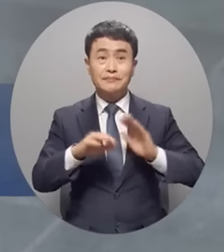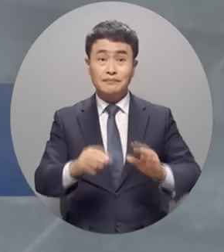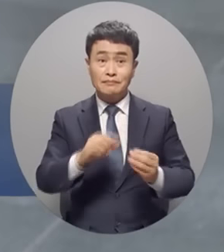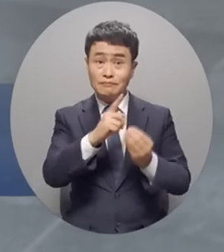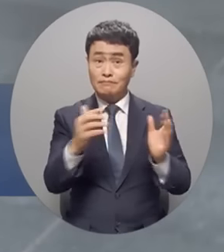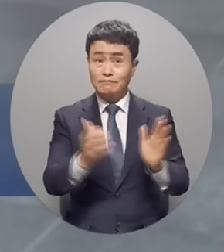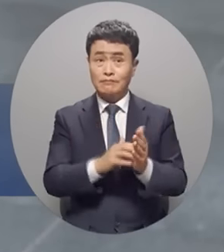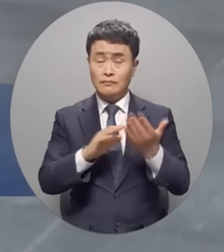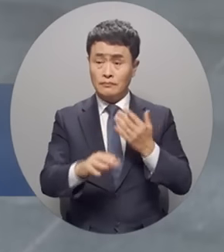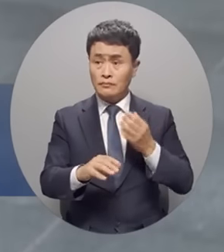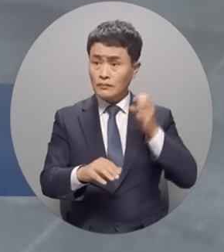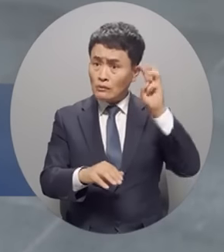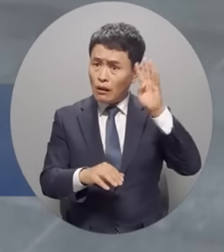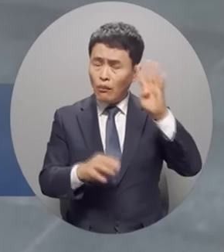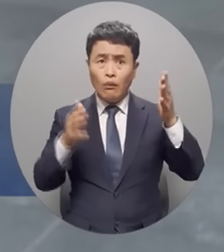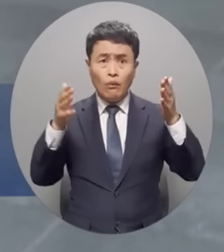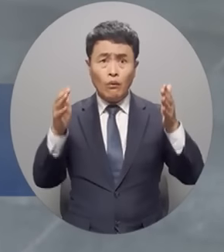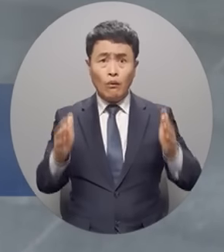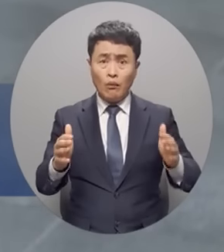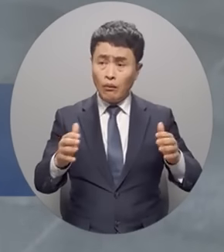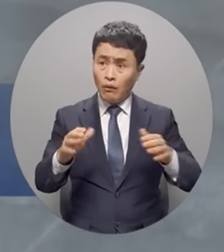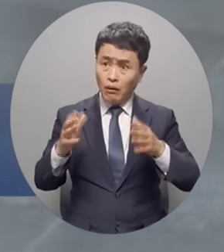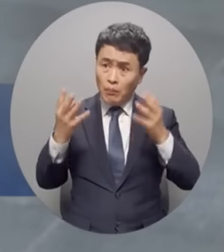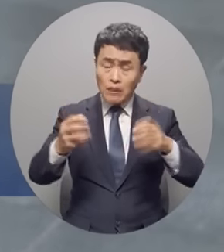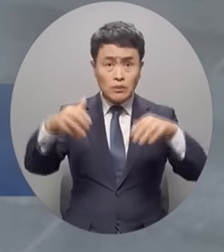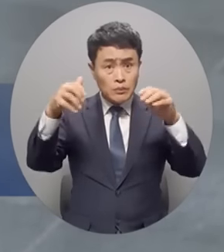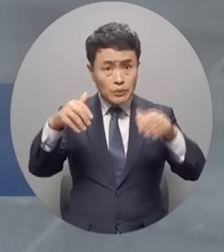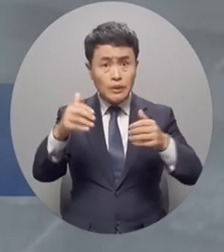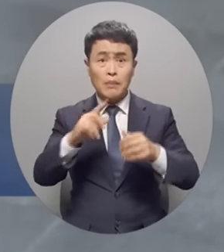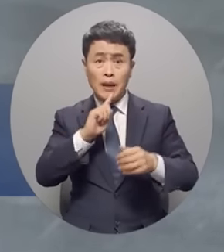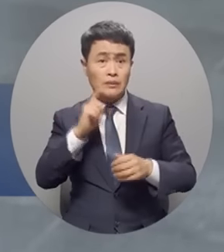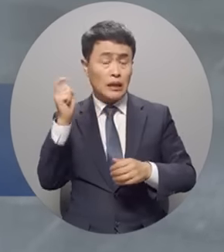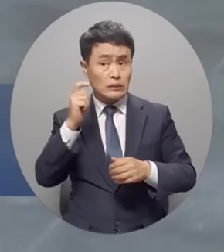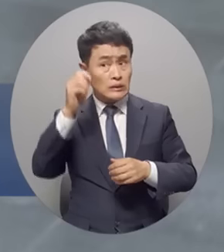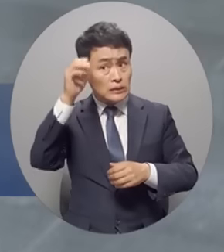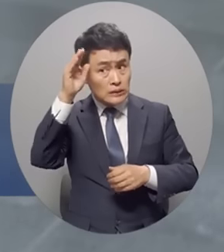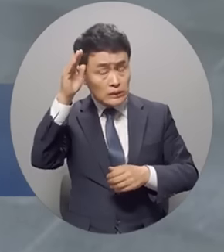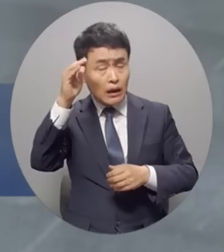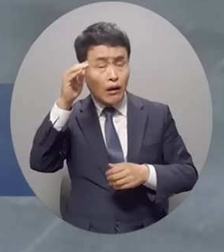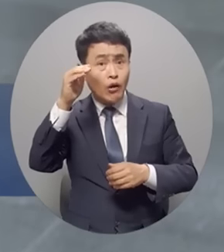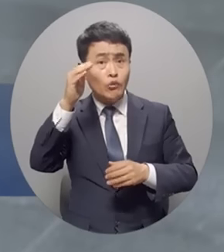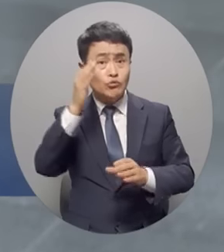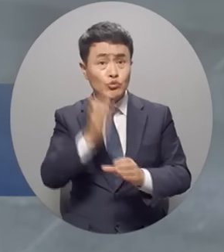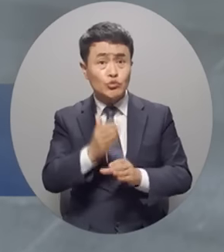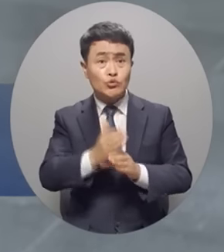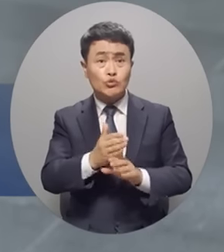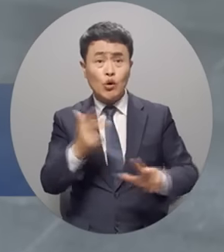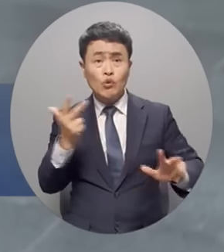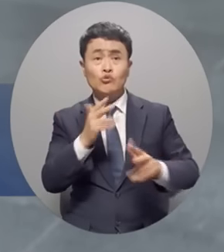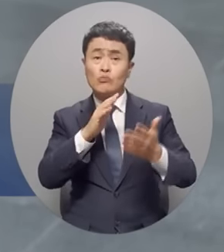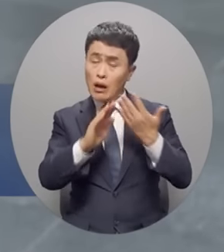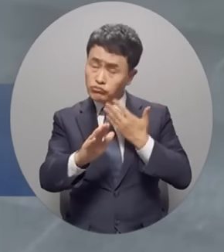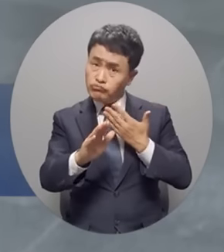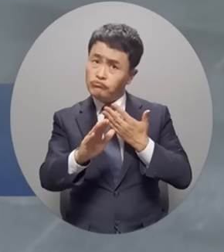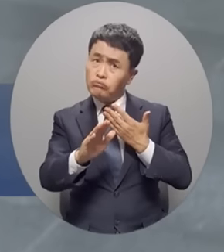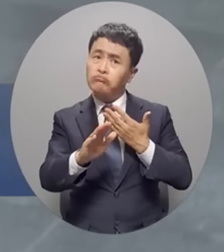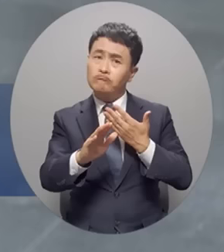끝나고 한 3, 4일간 비가 많이 온다고 해서 기대를 좀 많이 했고요. 주말 지나고 나면은